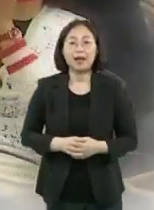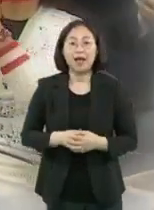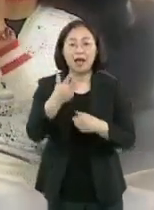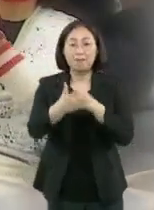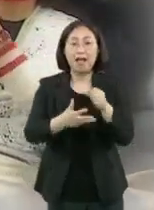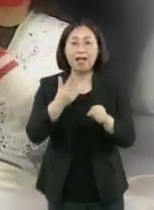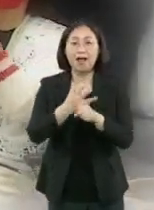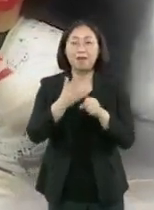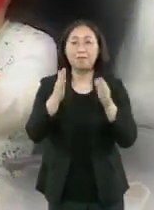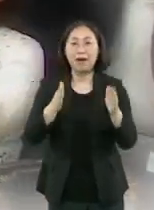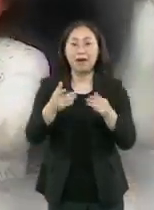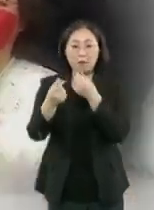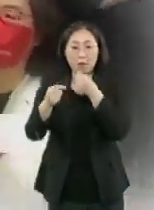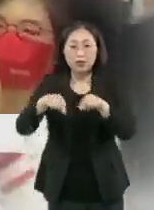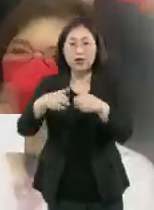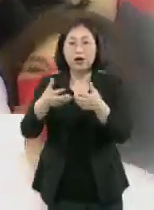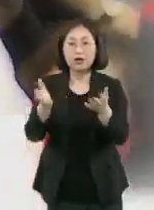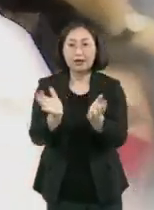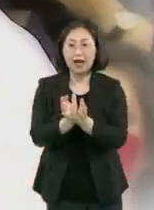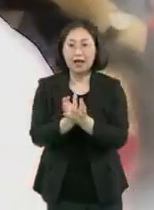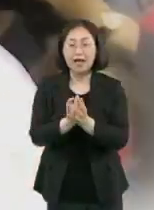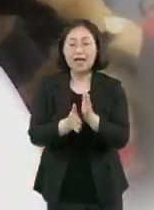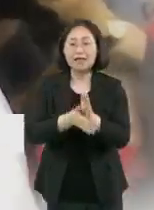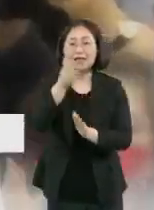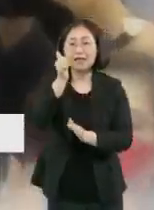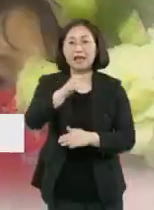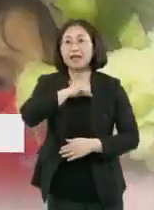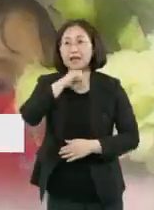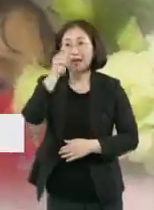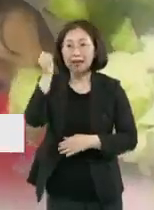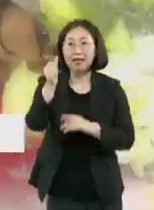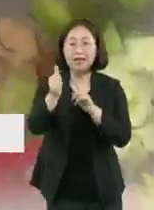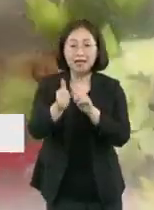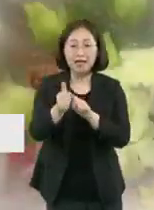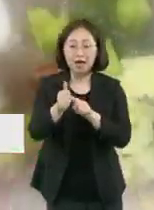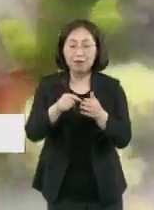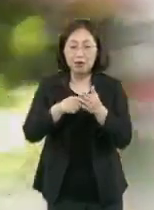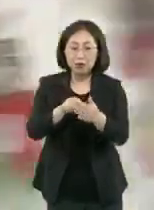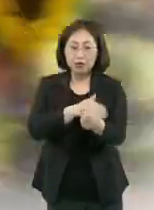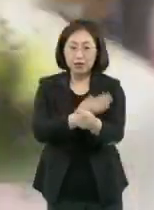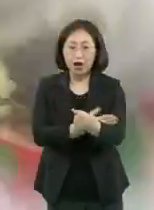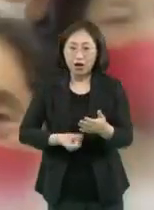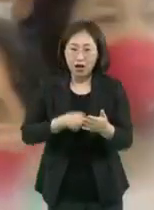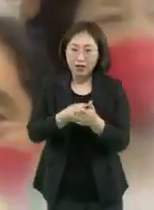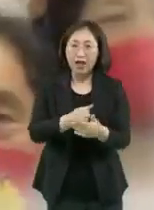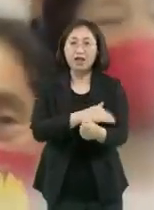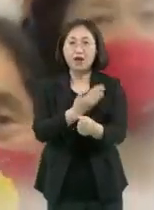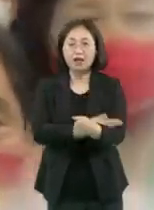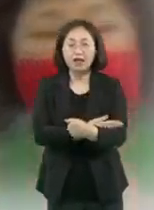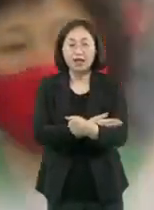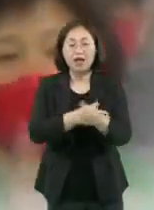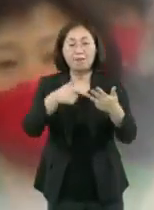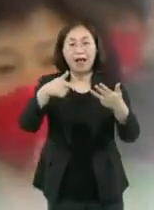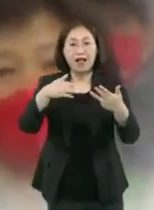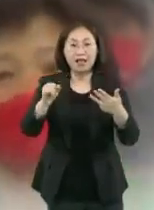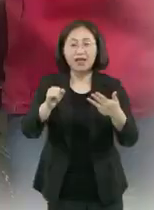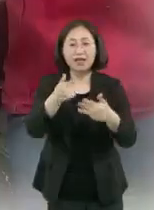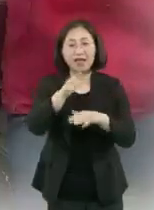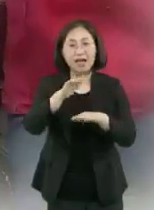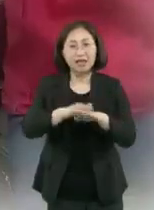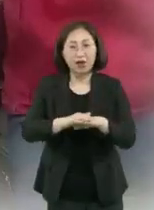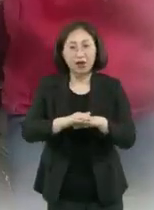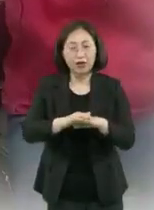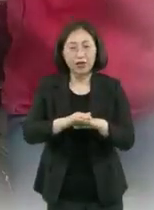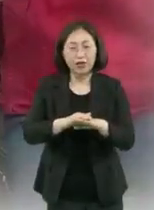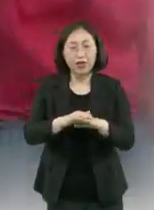만에 보수정당 후보로서 대전시장에 당선된 이 당선인의 추진력과 결단력이 민선 8기 대전에 어떤 새바람을